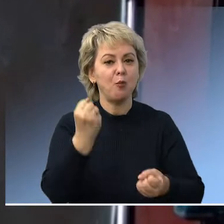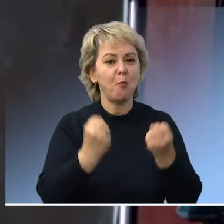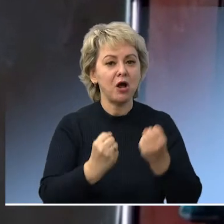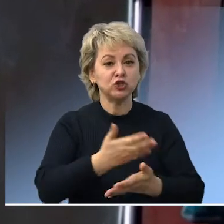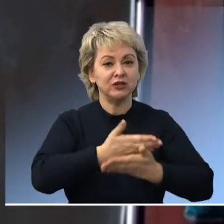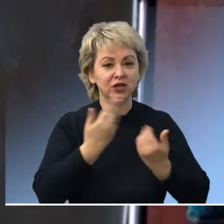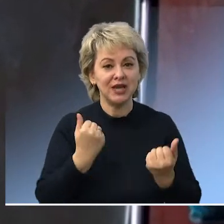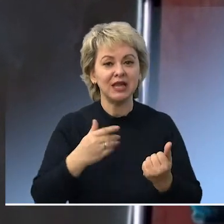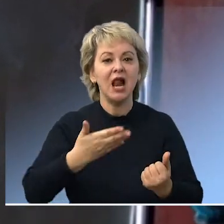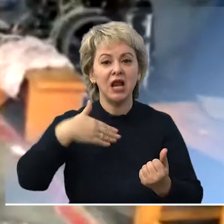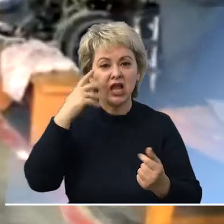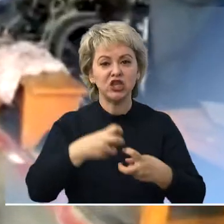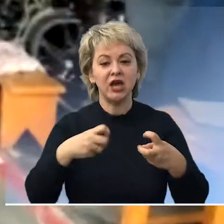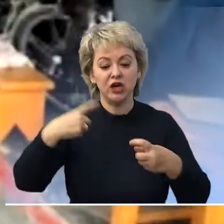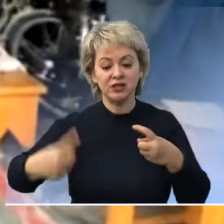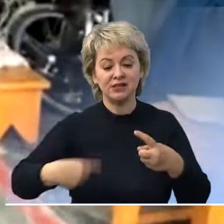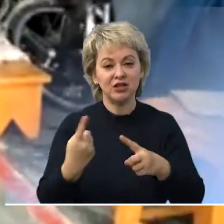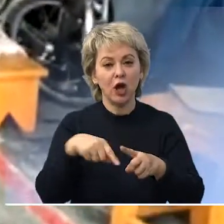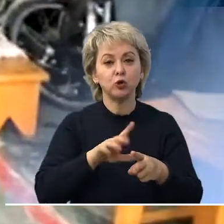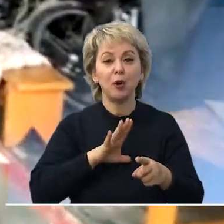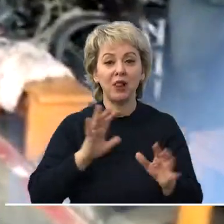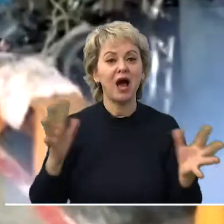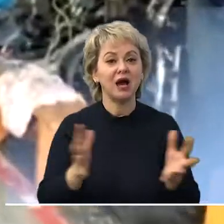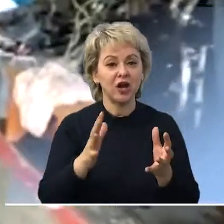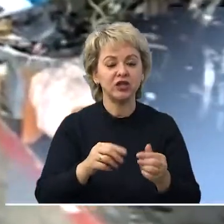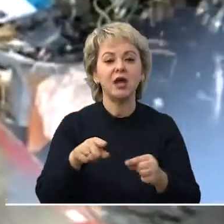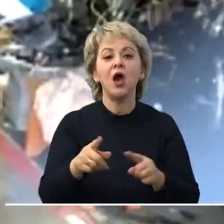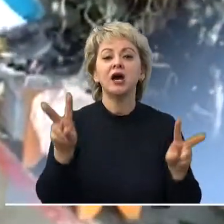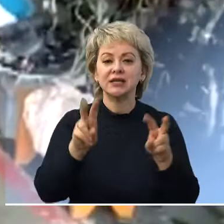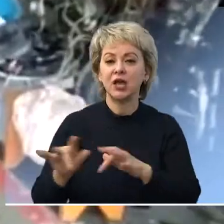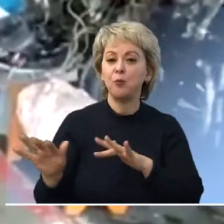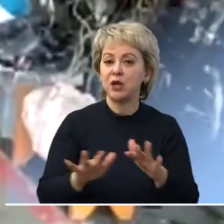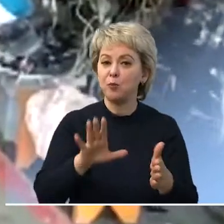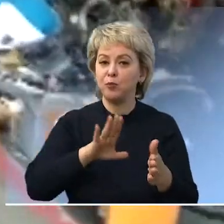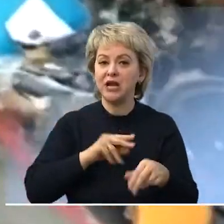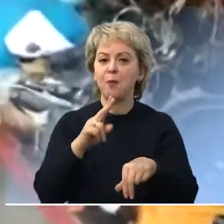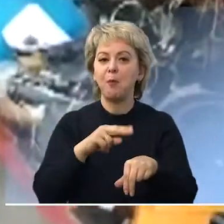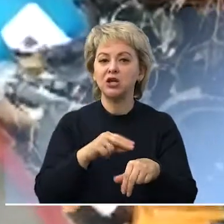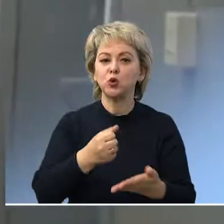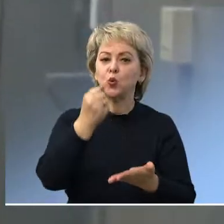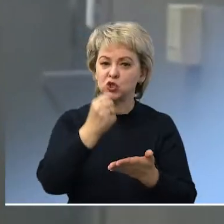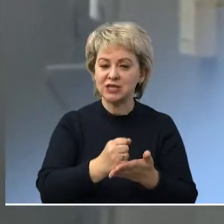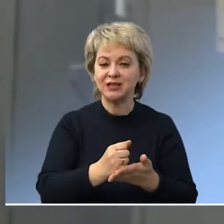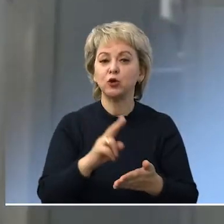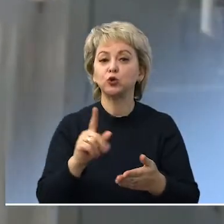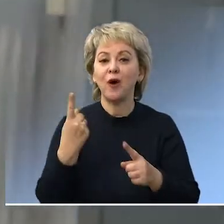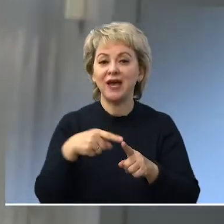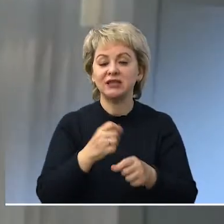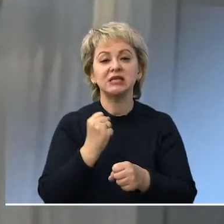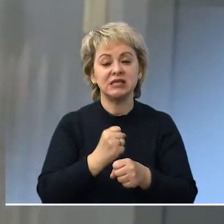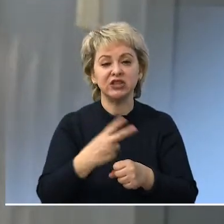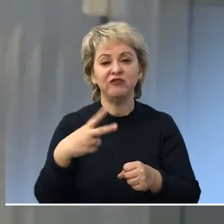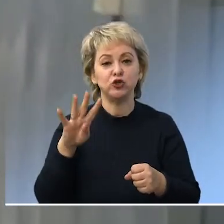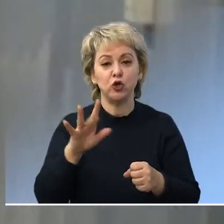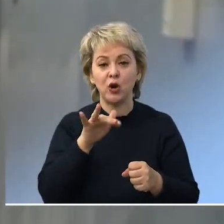ни автомобиля, ни летней резины, которая лежала там на хранении. В ходе оперативно-розыскных мероприятий полицейские установили личность и